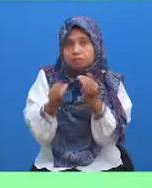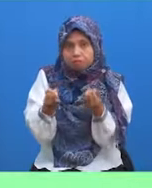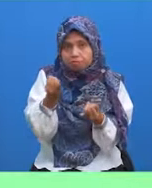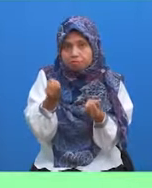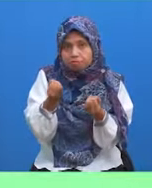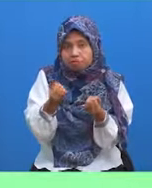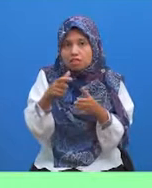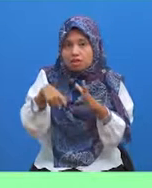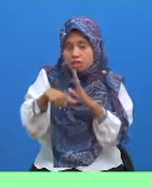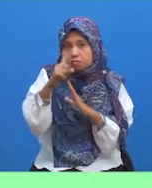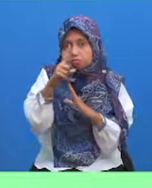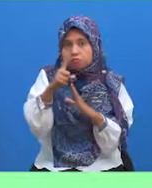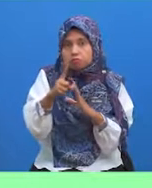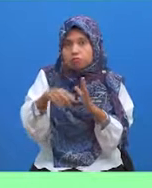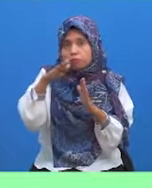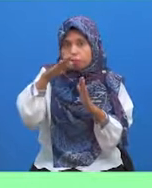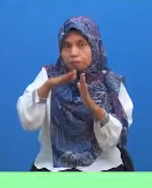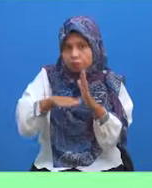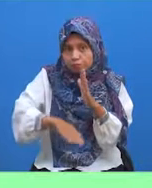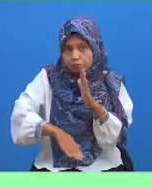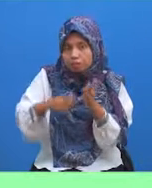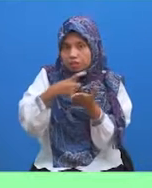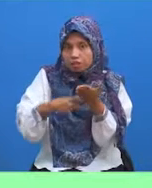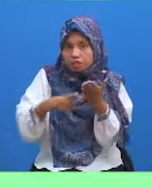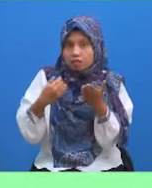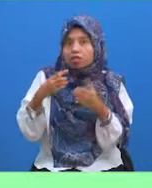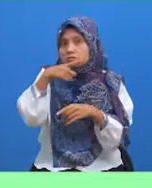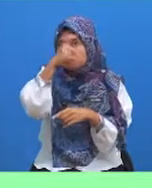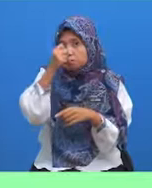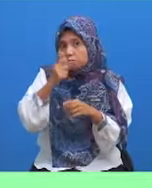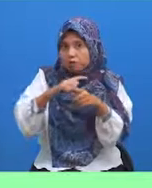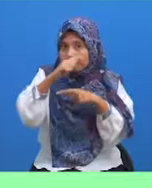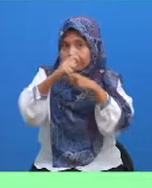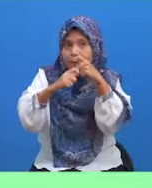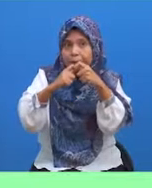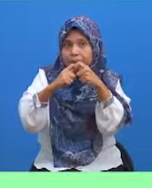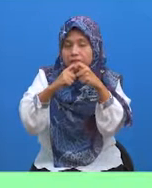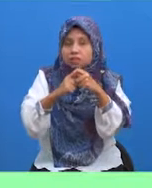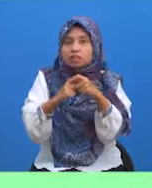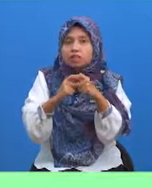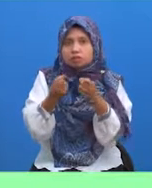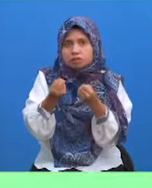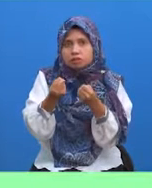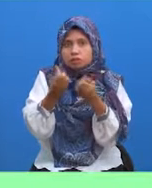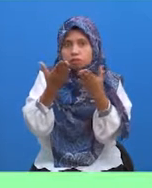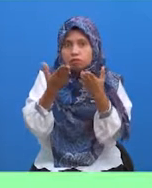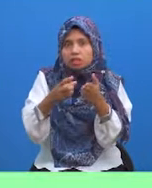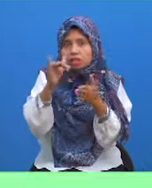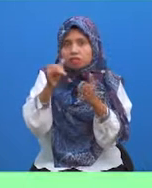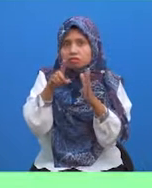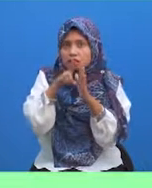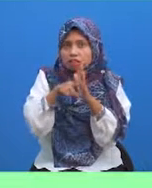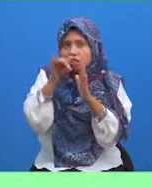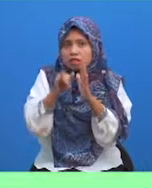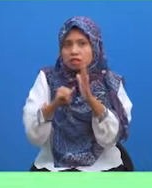pada 15 menurunkan harga akan menyebabkan peningkatan quantity diminta dengan kadar yang lebih